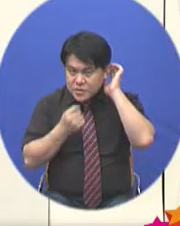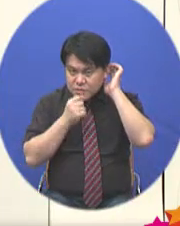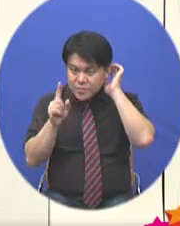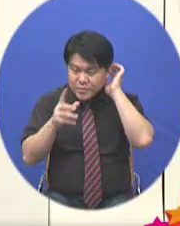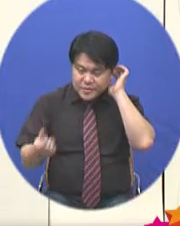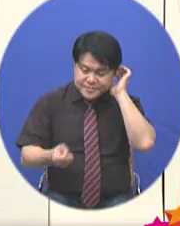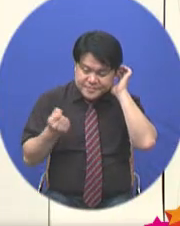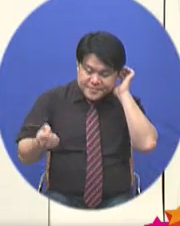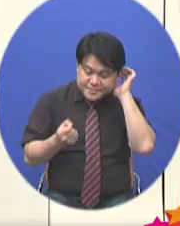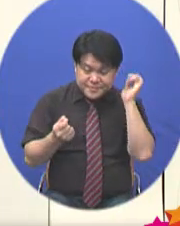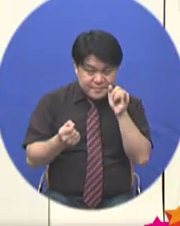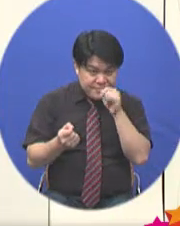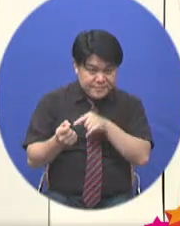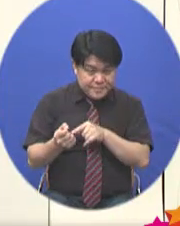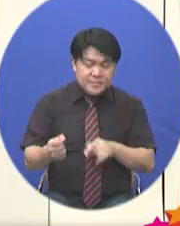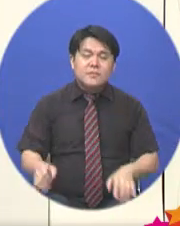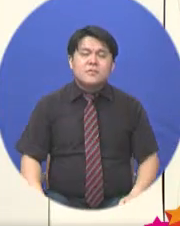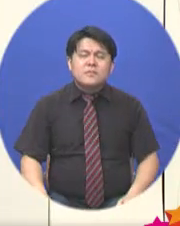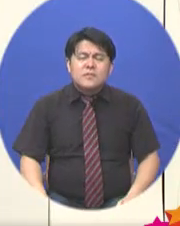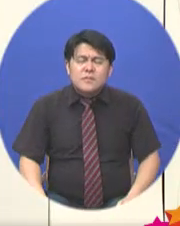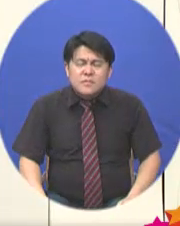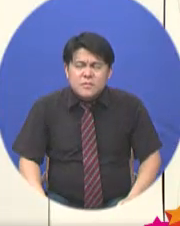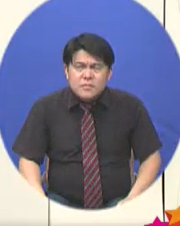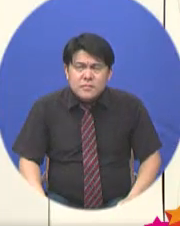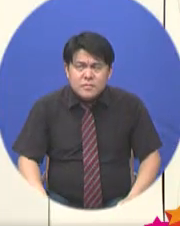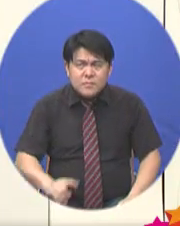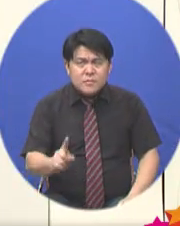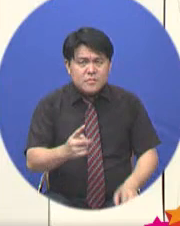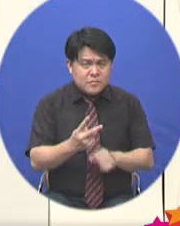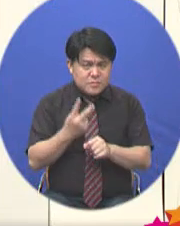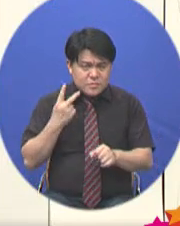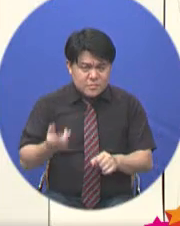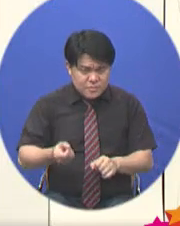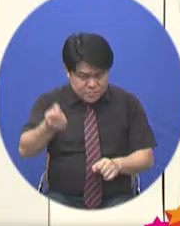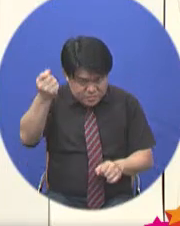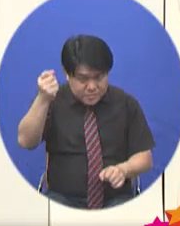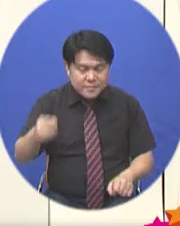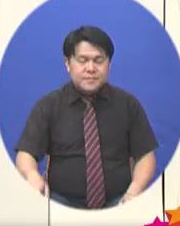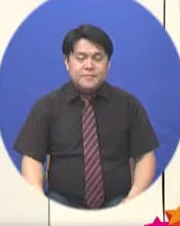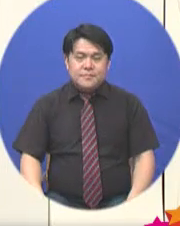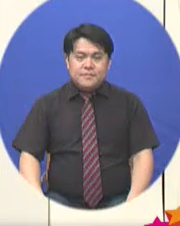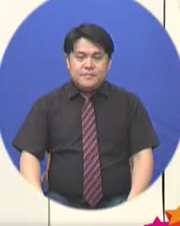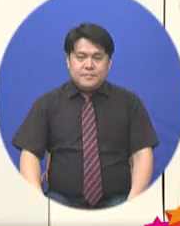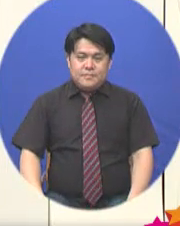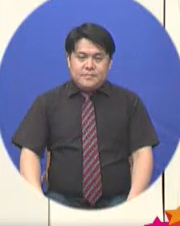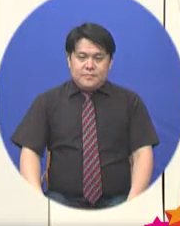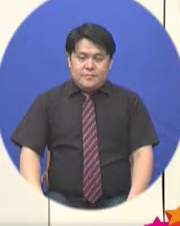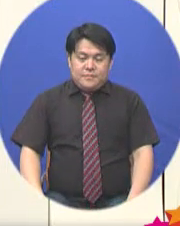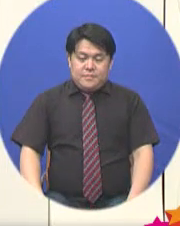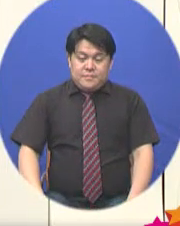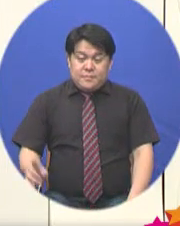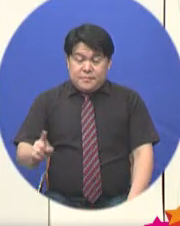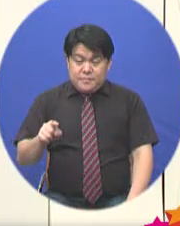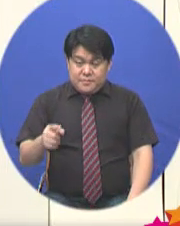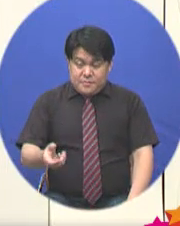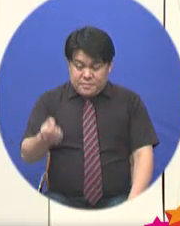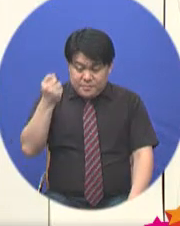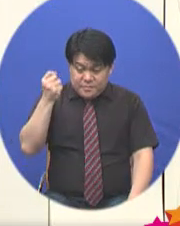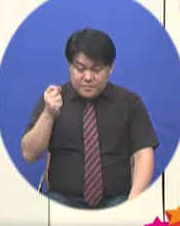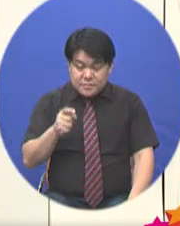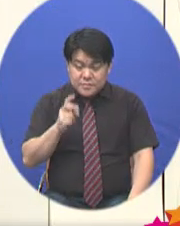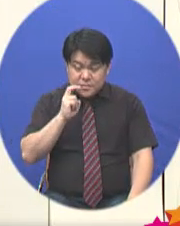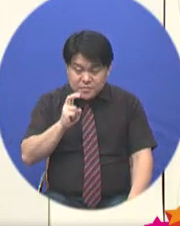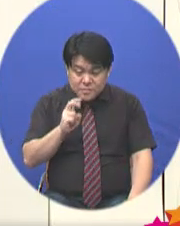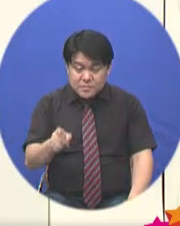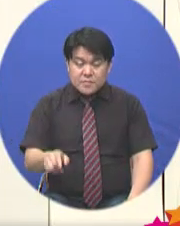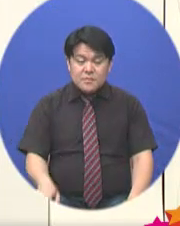들고 다니는 거 있잖아요. 네네. 그거를 아저씨가 2년 전에 사주고 가셨어요. 아. 그래서 그거를 그거 가지고 노래를